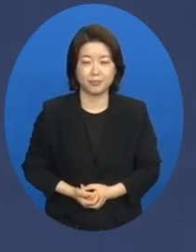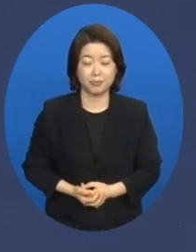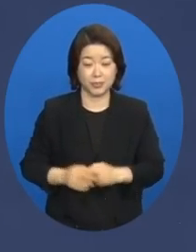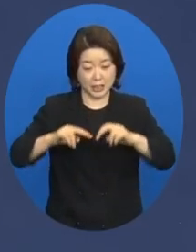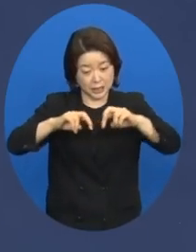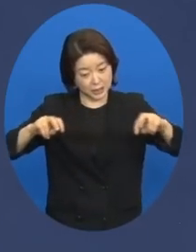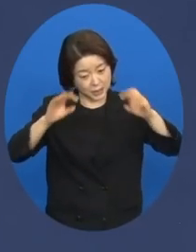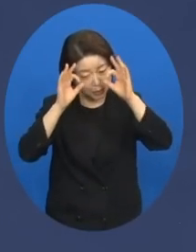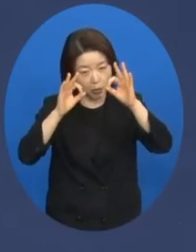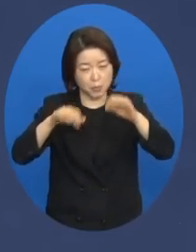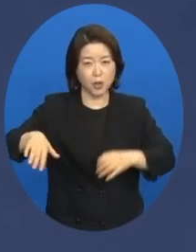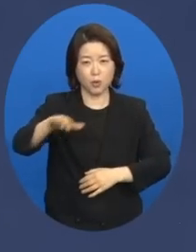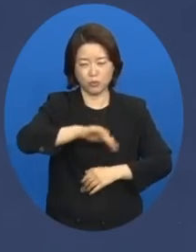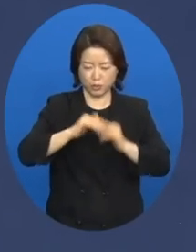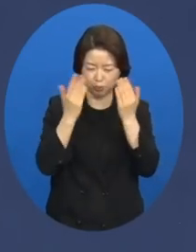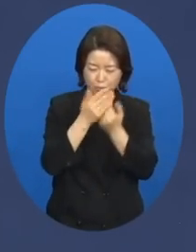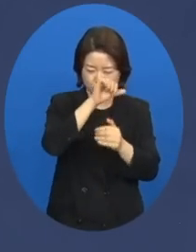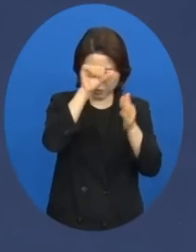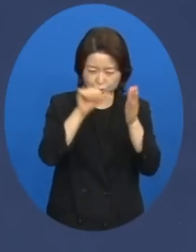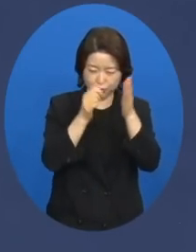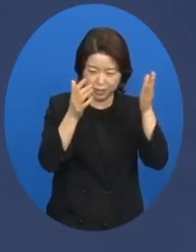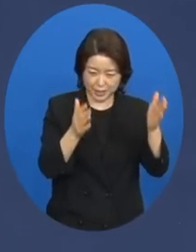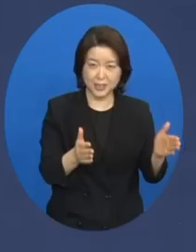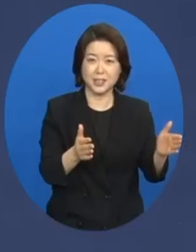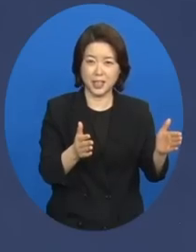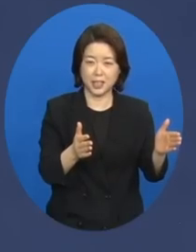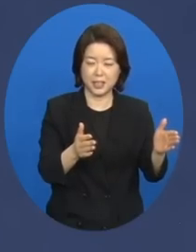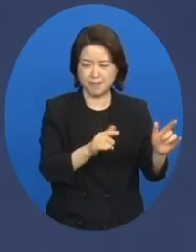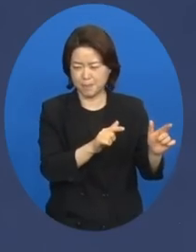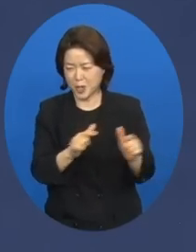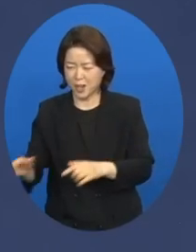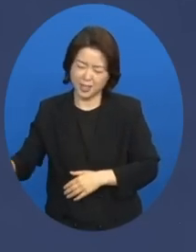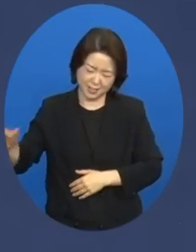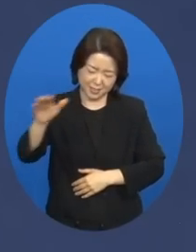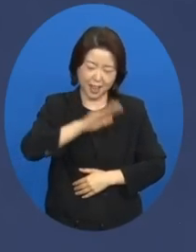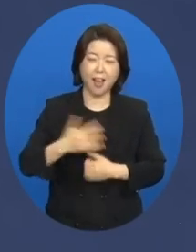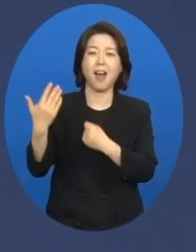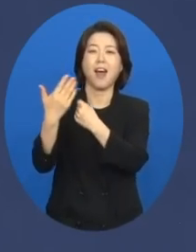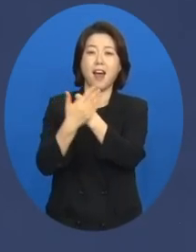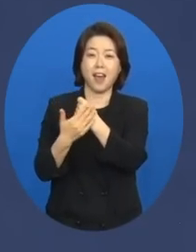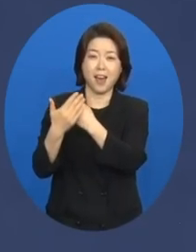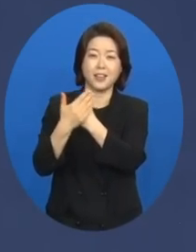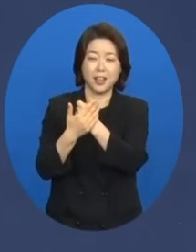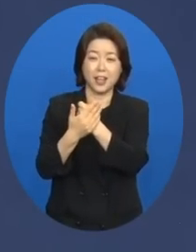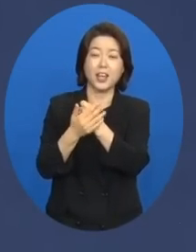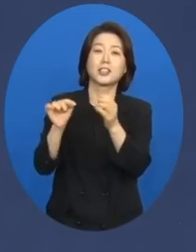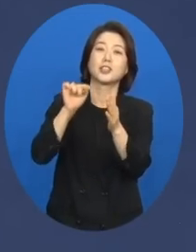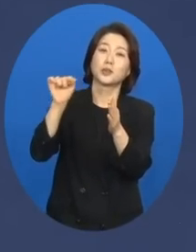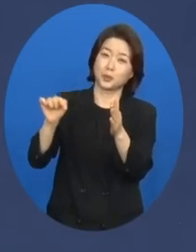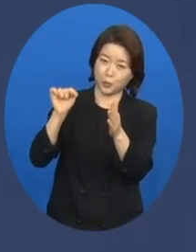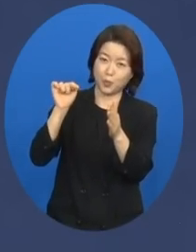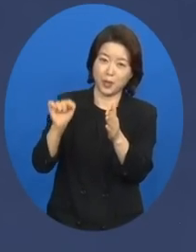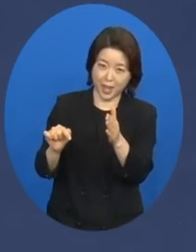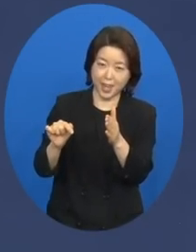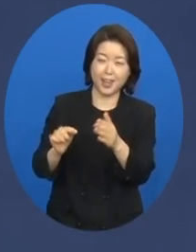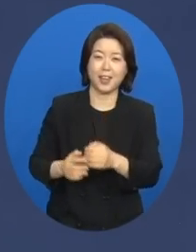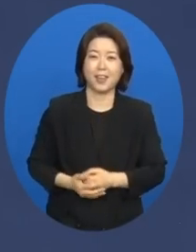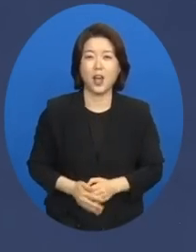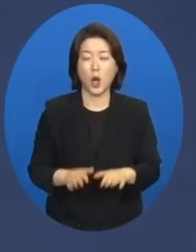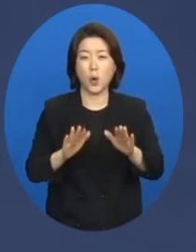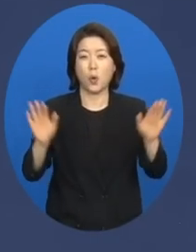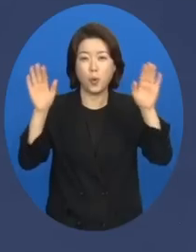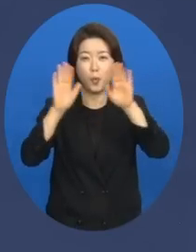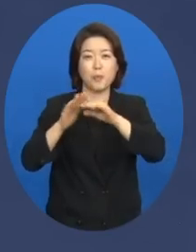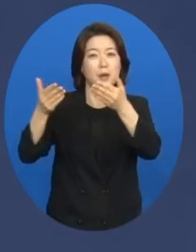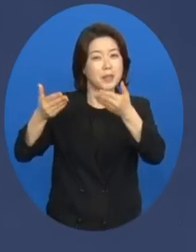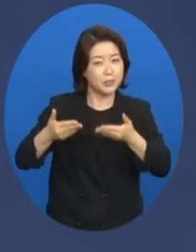보면 우리 모든 일생이 다 온 삶이 다 은혜죠. 근데 그 은혜 중에 오늘 이 밤에